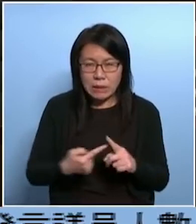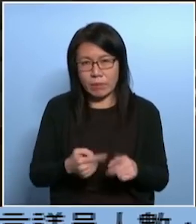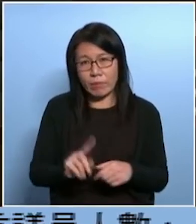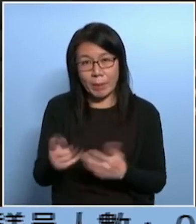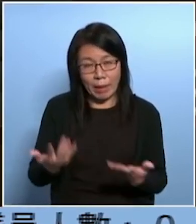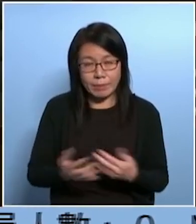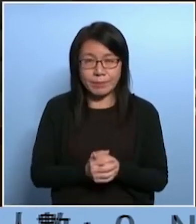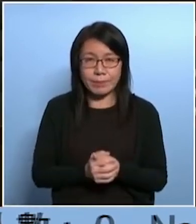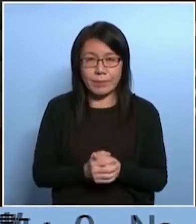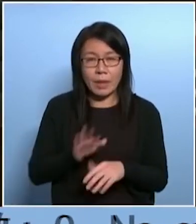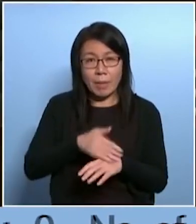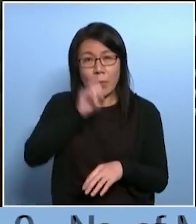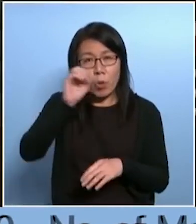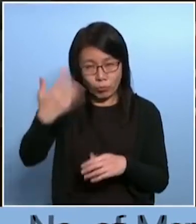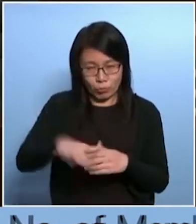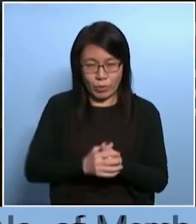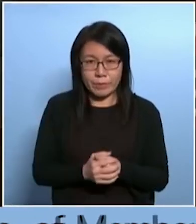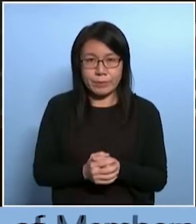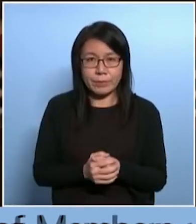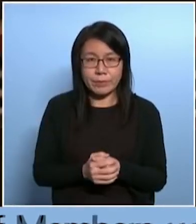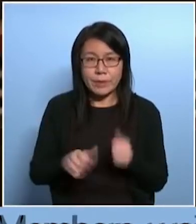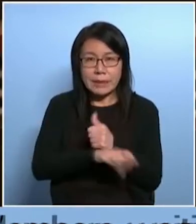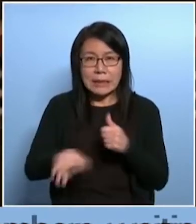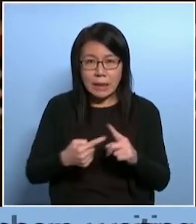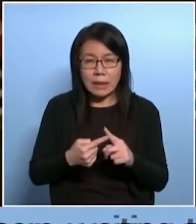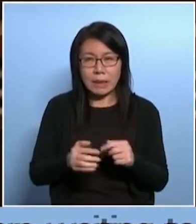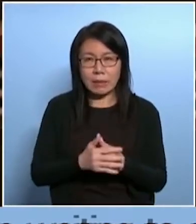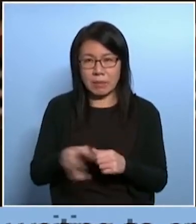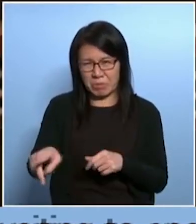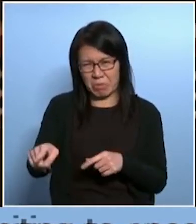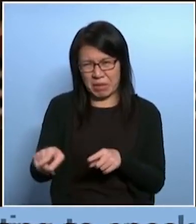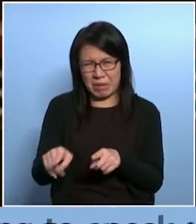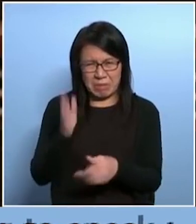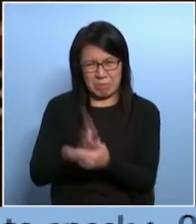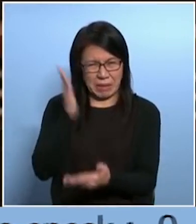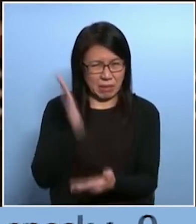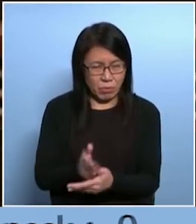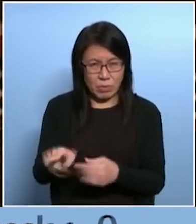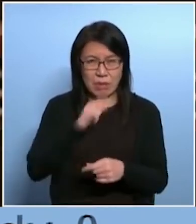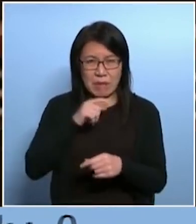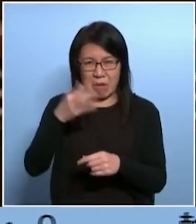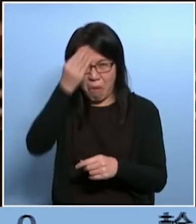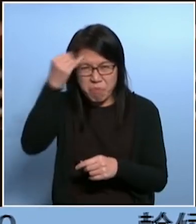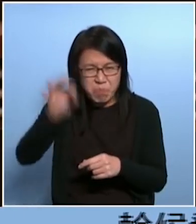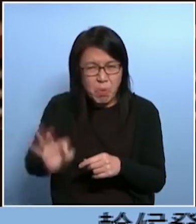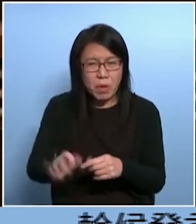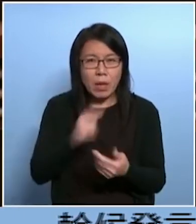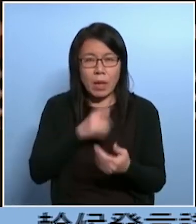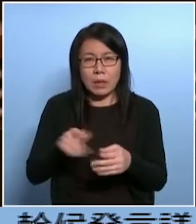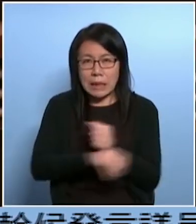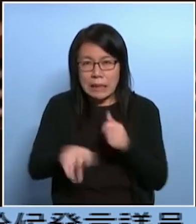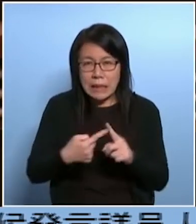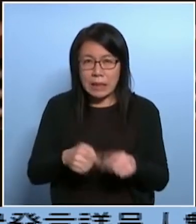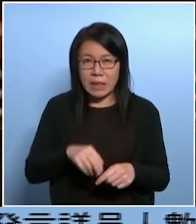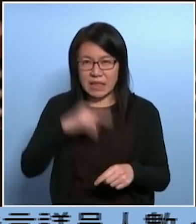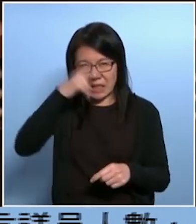點解啊？頭先我都講啦。基層市民不是好像你這樣沒有學識，基層市民不是好像你這樣